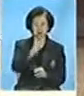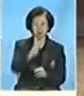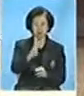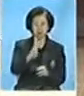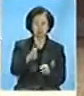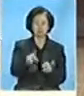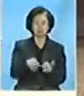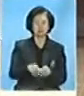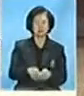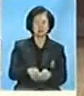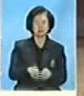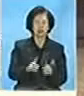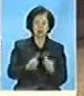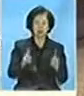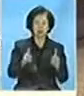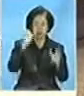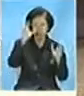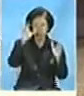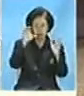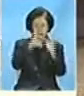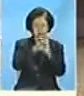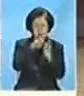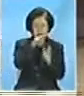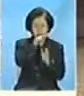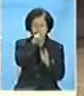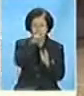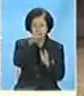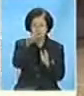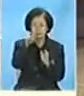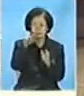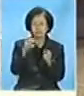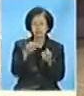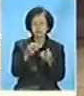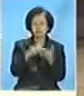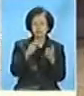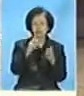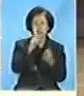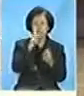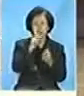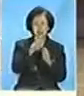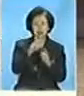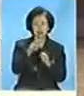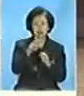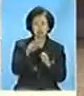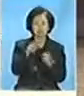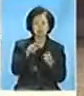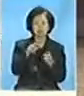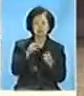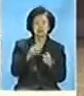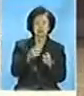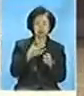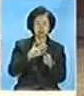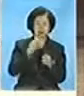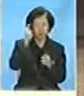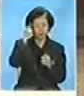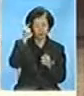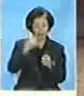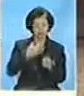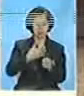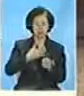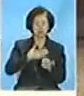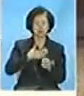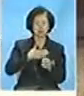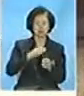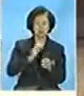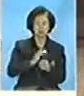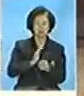างพวกเราแต่ภาพที่มันออกไปมันฉายออกไปนั้นนะบางครั้งเนี่ยเขาหาว่าเราเข้าข้างโน้นข้างนี้ดังนั้นสิ่